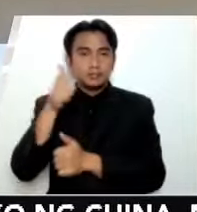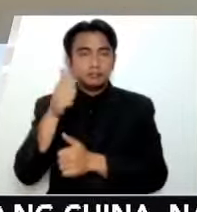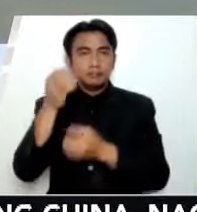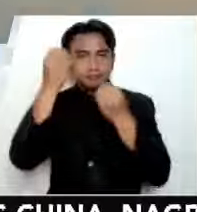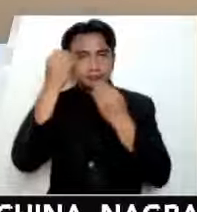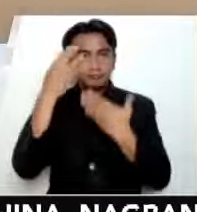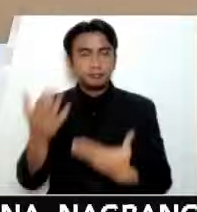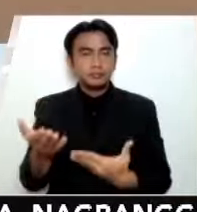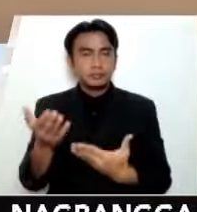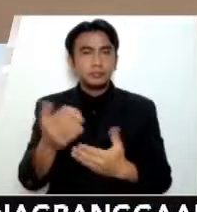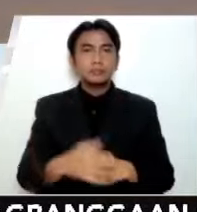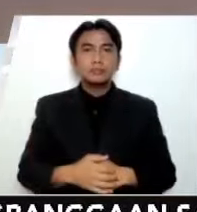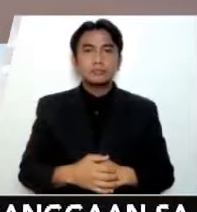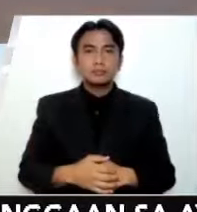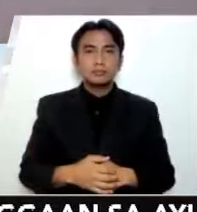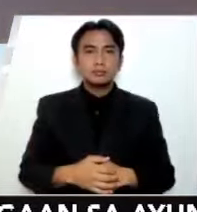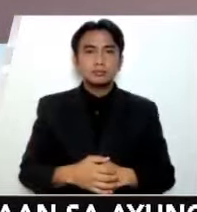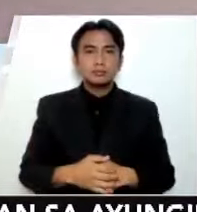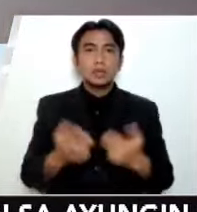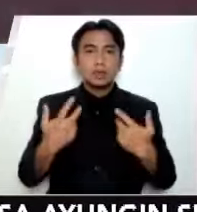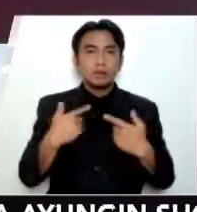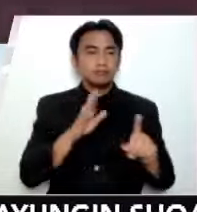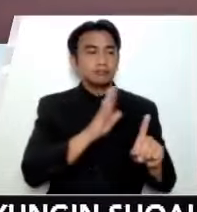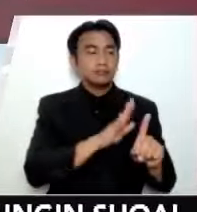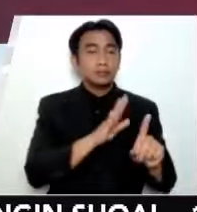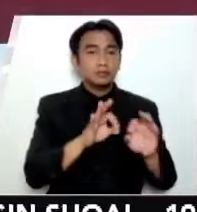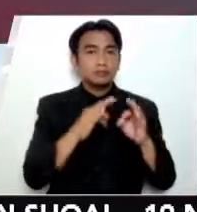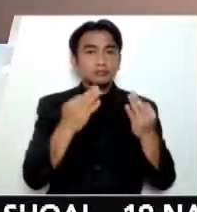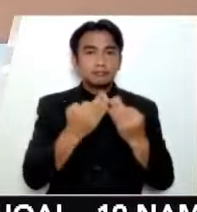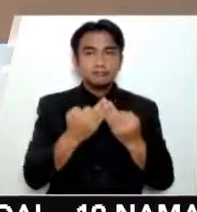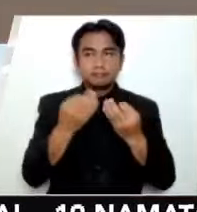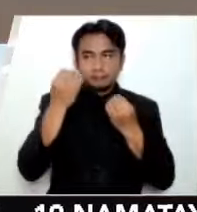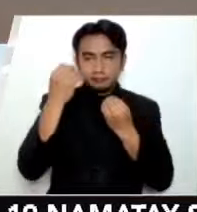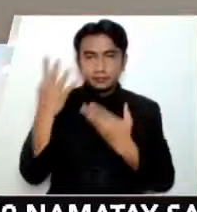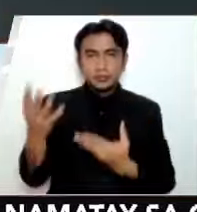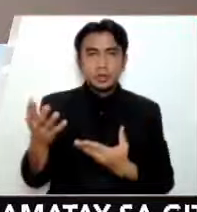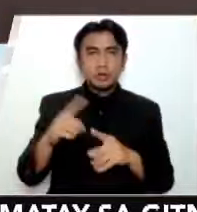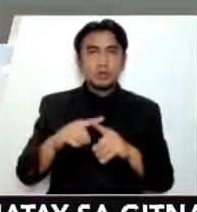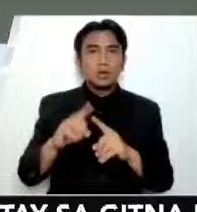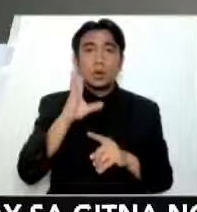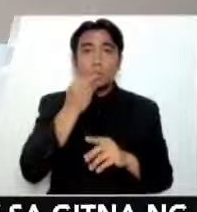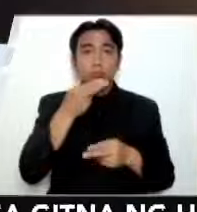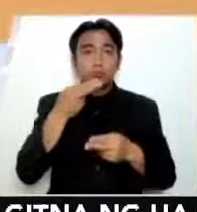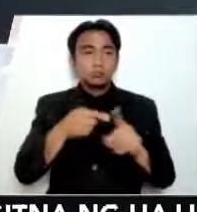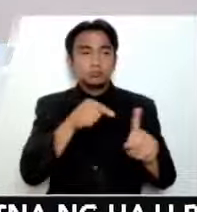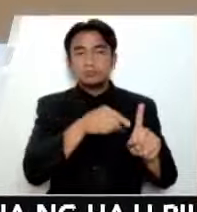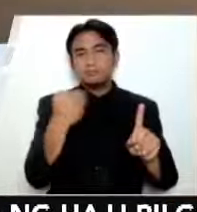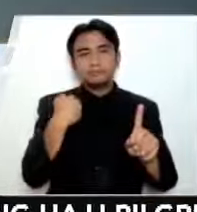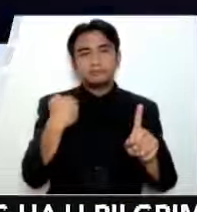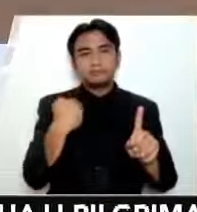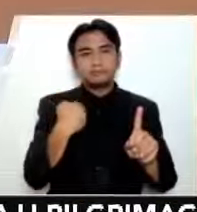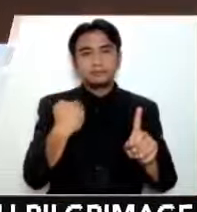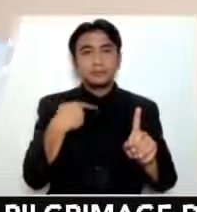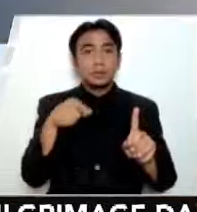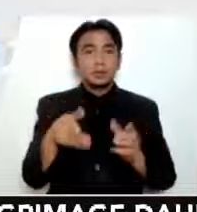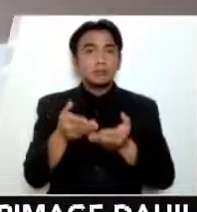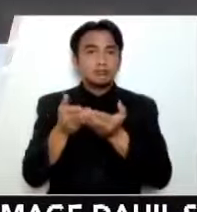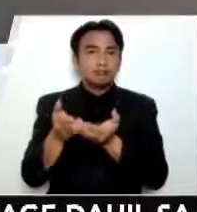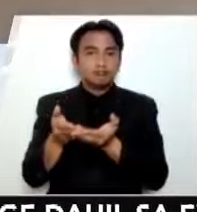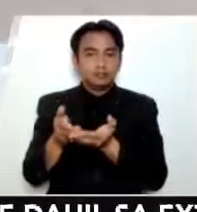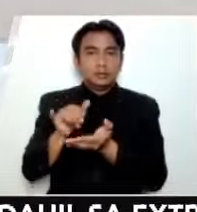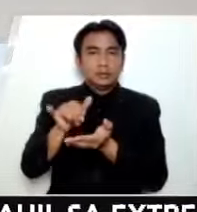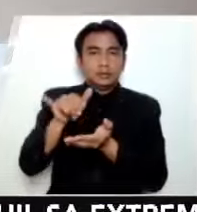na raw ng DMW ang pamilya nito pero hindi raw muna papangalanan. Nasa dagat pa ang MV Tutor habang lahat ng